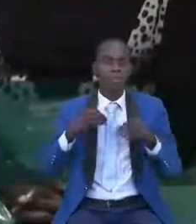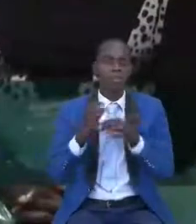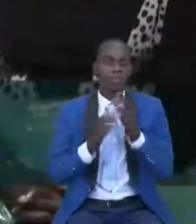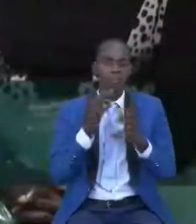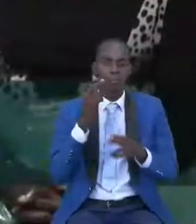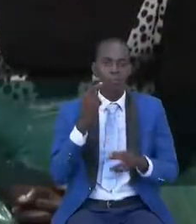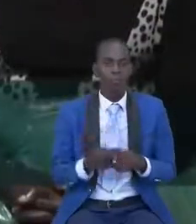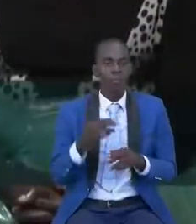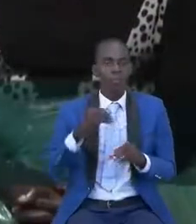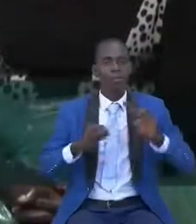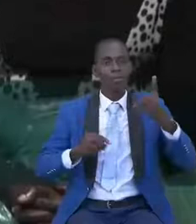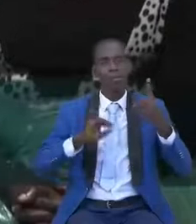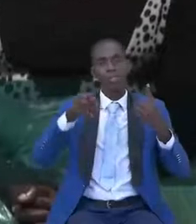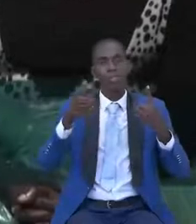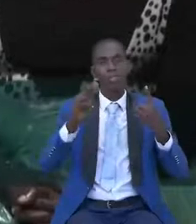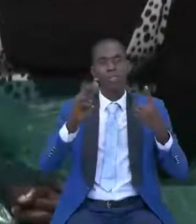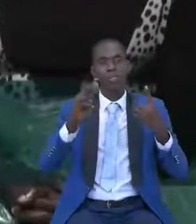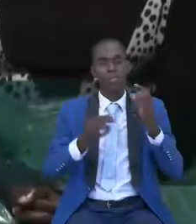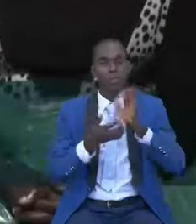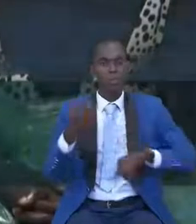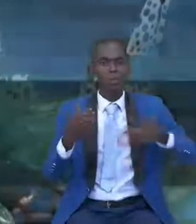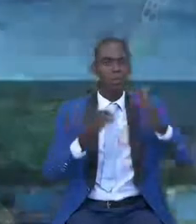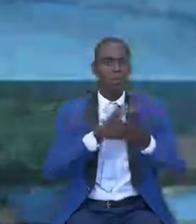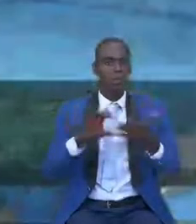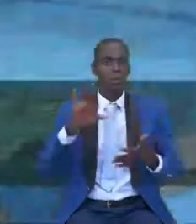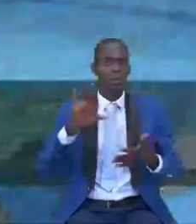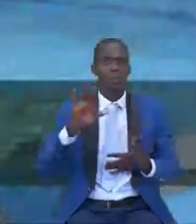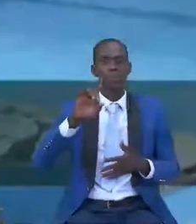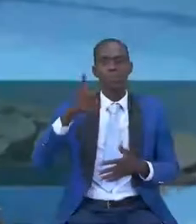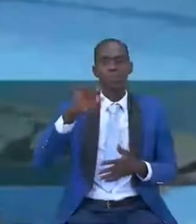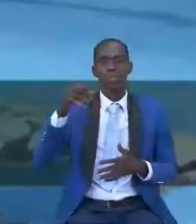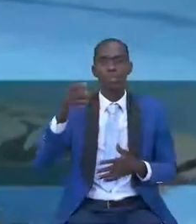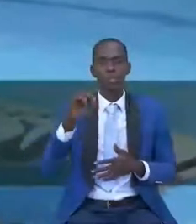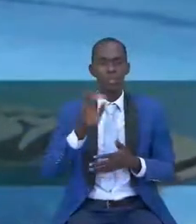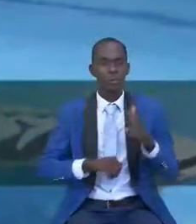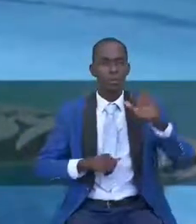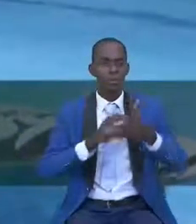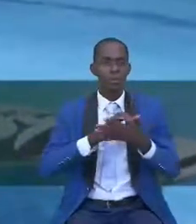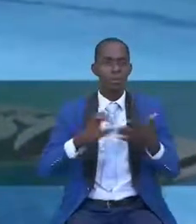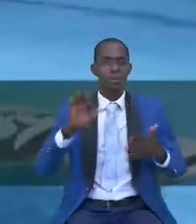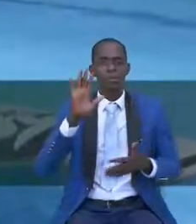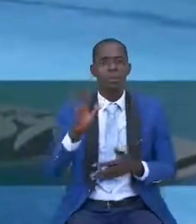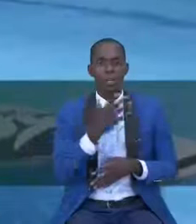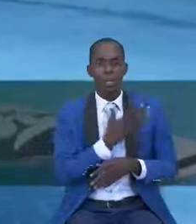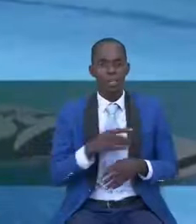Le miracle de Dieu dans ta vie. En 1 Jean, chapitre 3, 5. 1